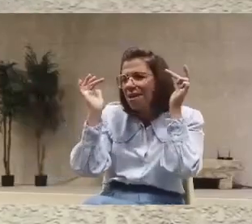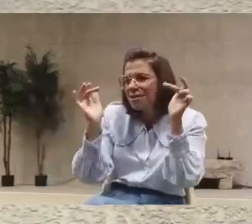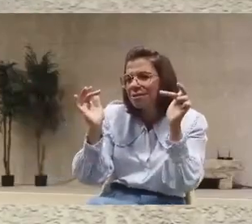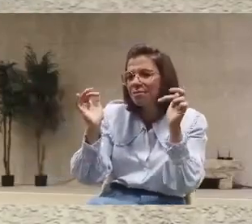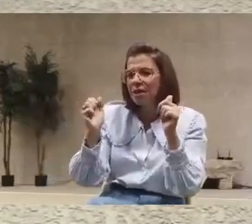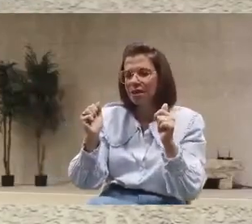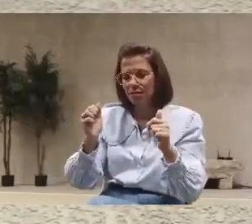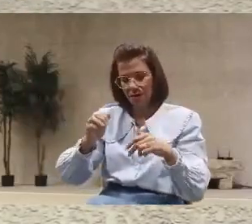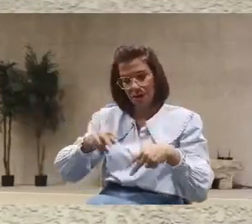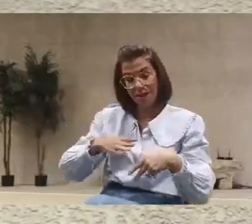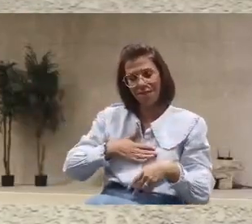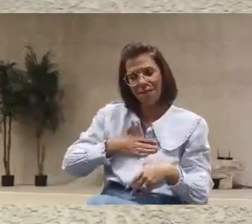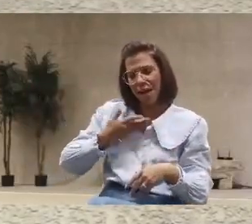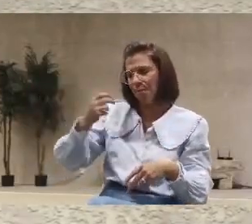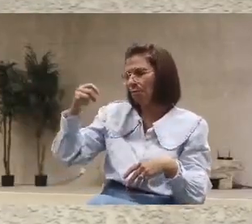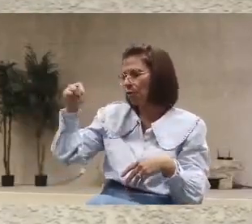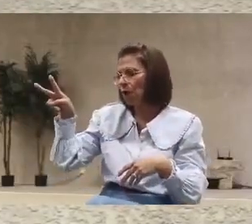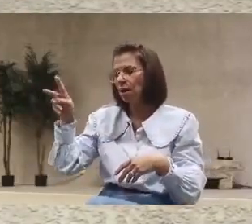et puissant,